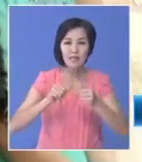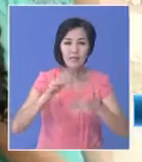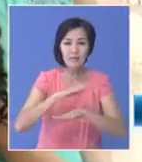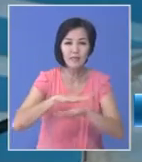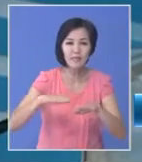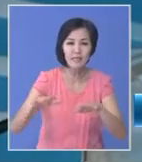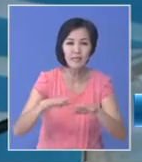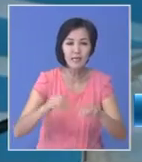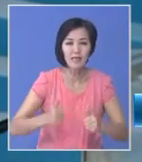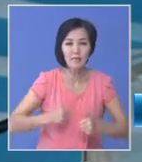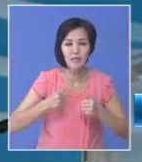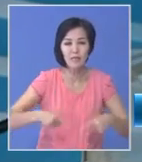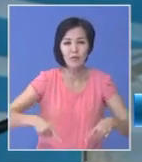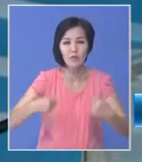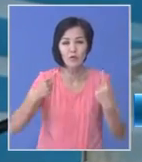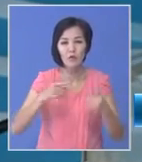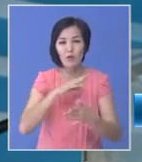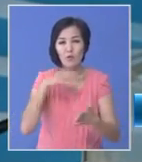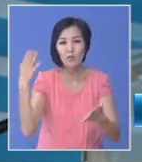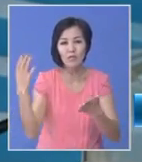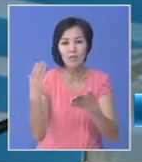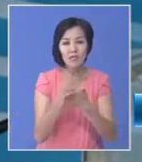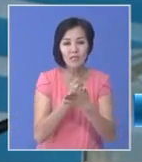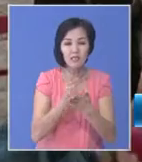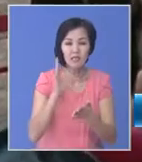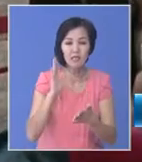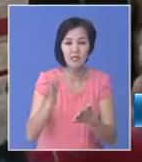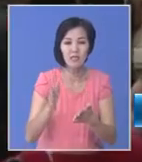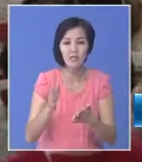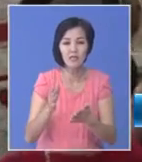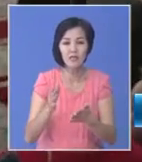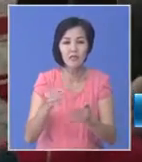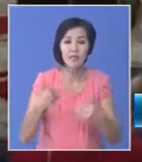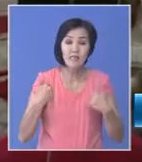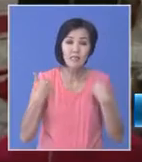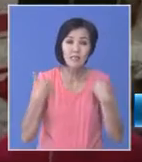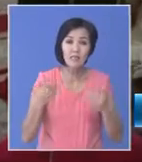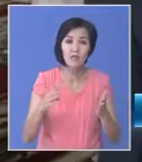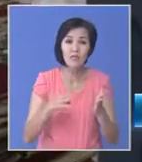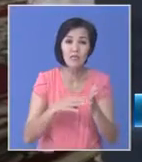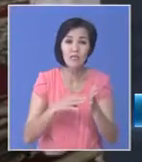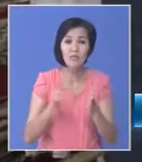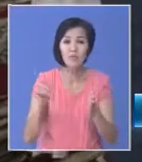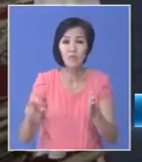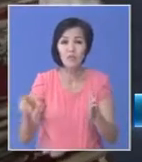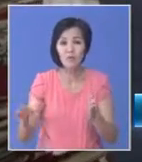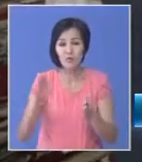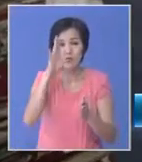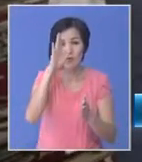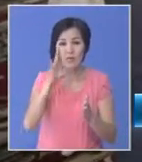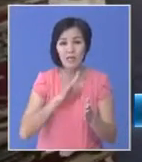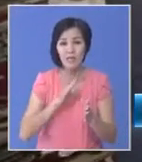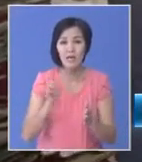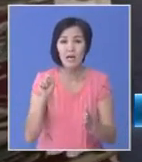бейкін, бейгін белестерге жетелей беріңіздер. Игі тіліктен соң 8 озат түлікке алтын белгі төс